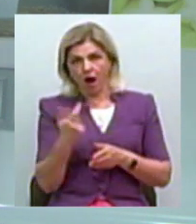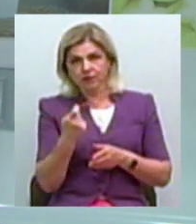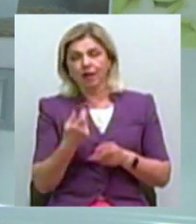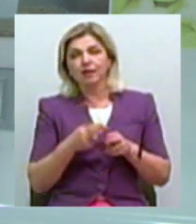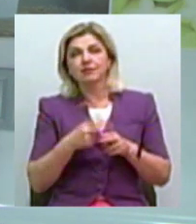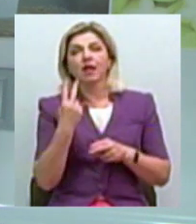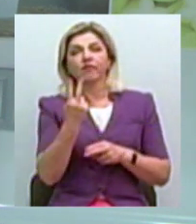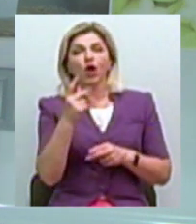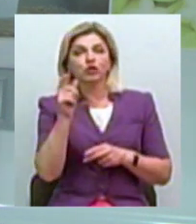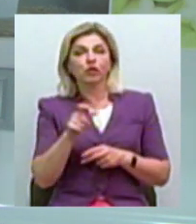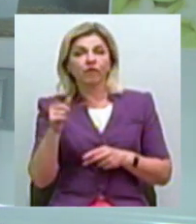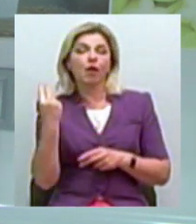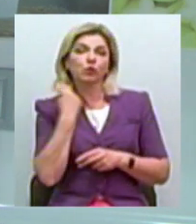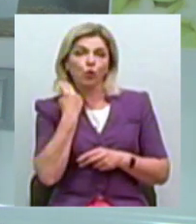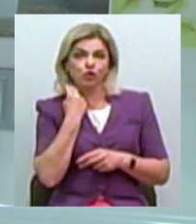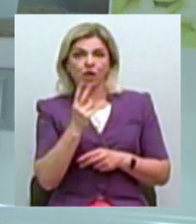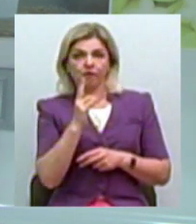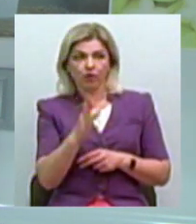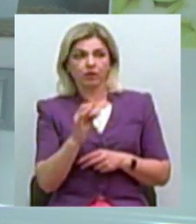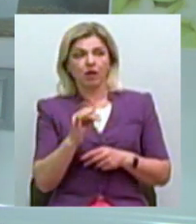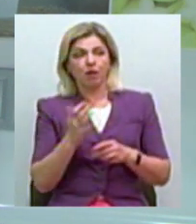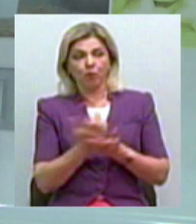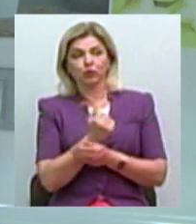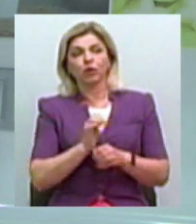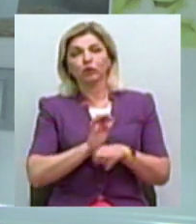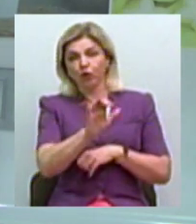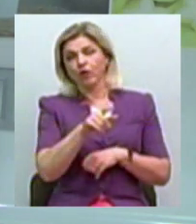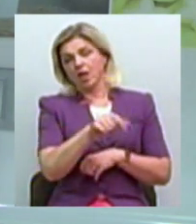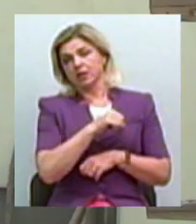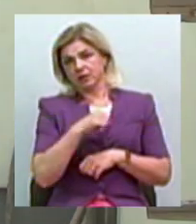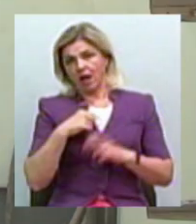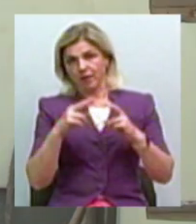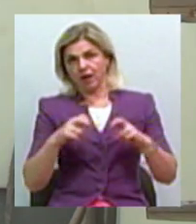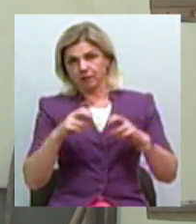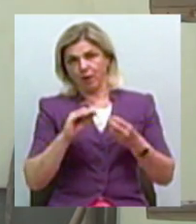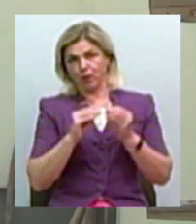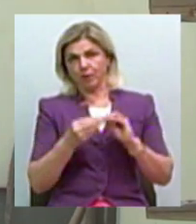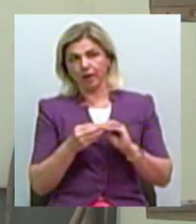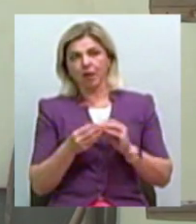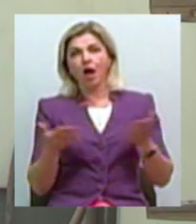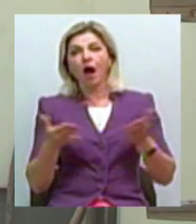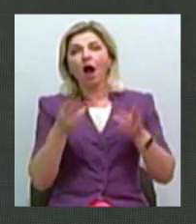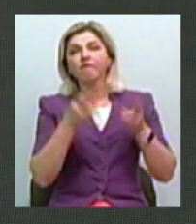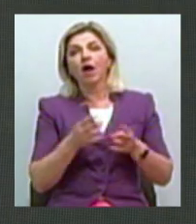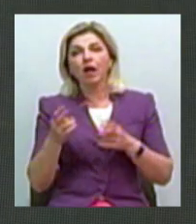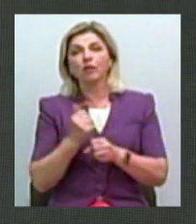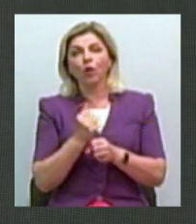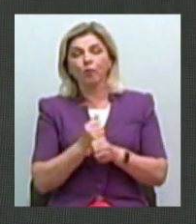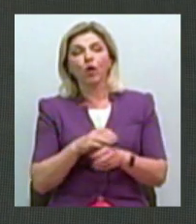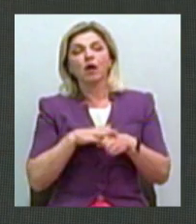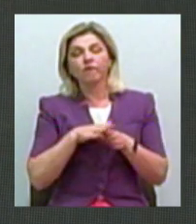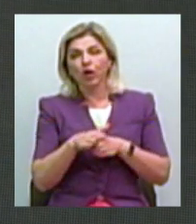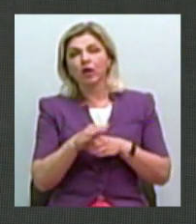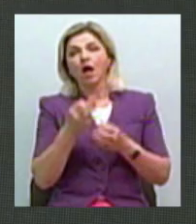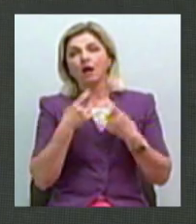не пускають. Таким чином вони зіштовхнули нас. Розбирайтеся зі своєю проблемою самі. Які саме аварійні роботи відбувалися, розповів головний